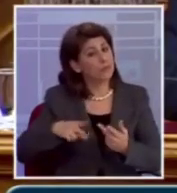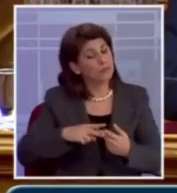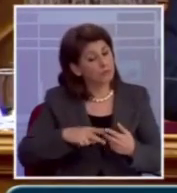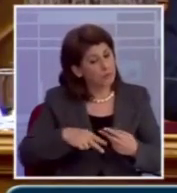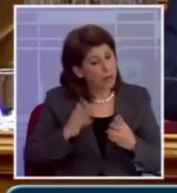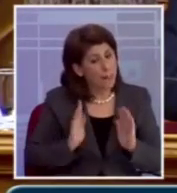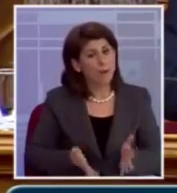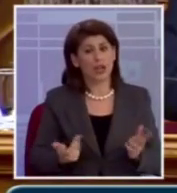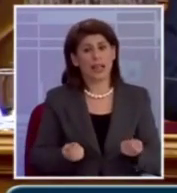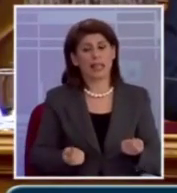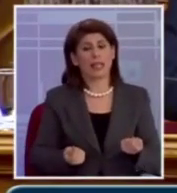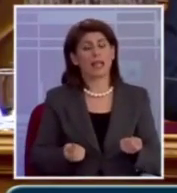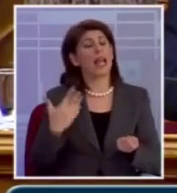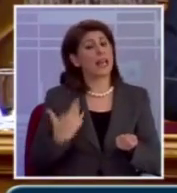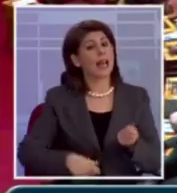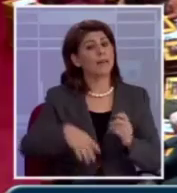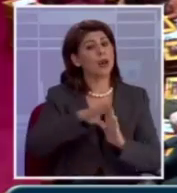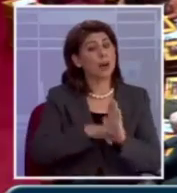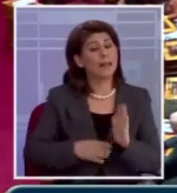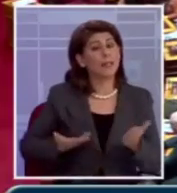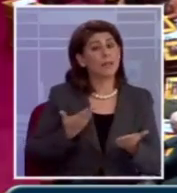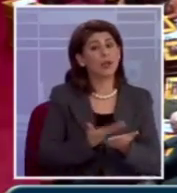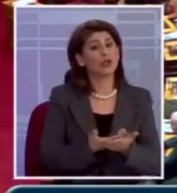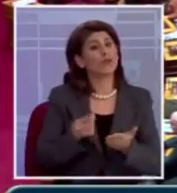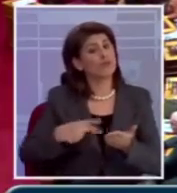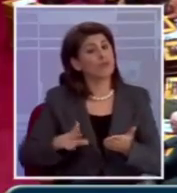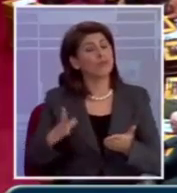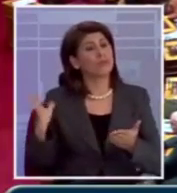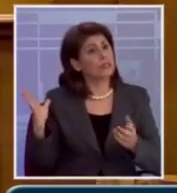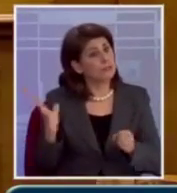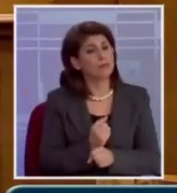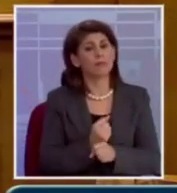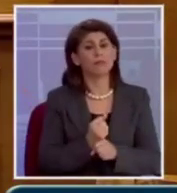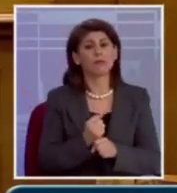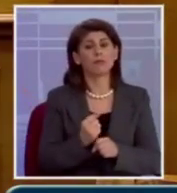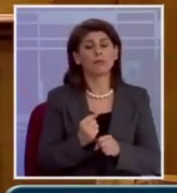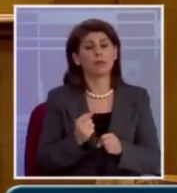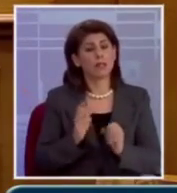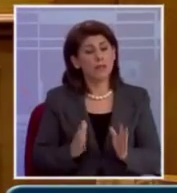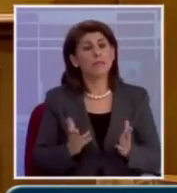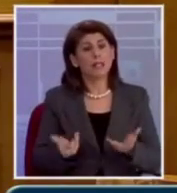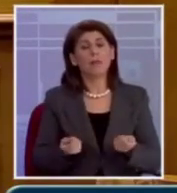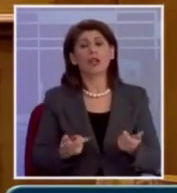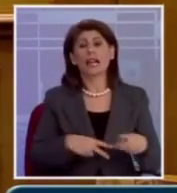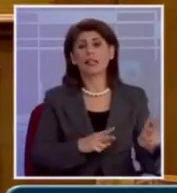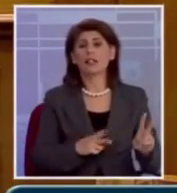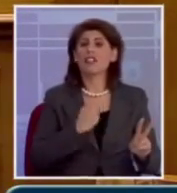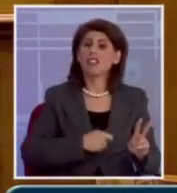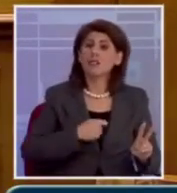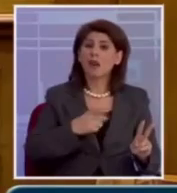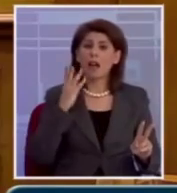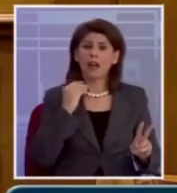υλοποιήσιμη, να είναι η προγραμματική πρόταση πιο εφικτή. Δυστυχώς ακούστηκαν